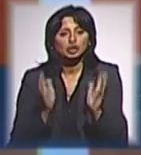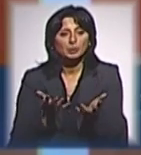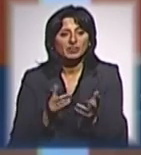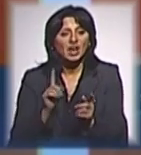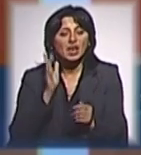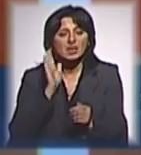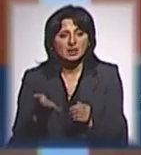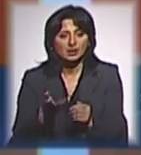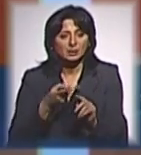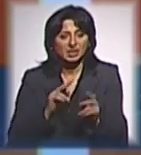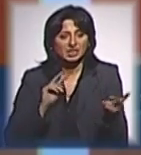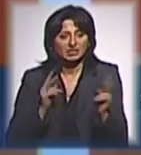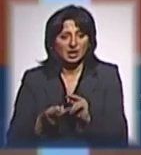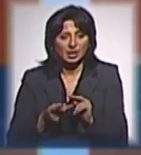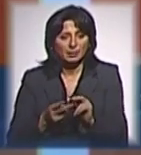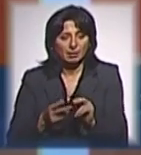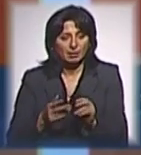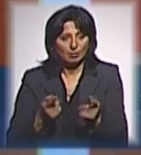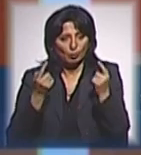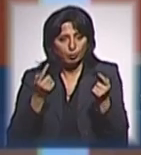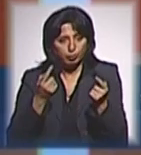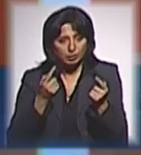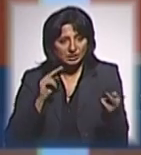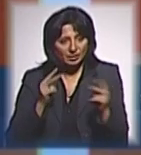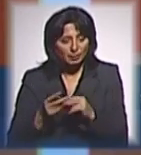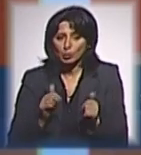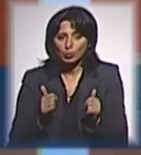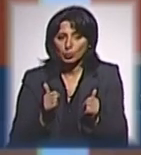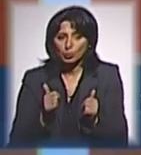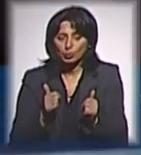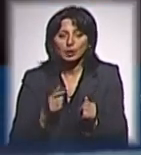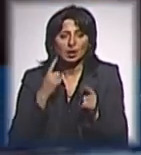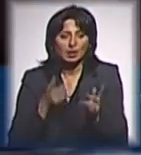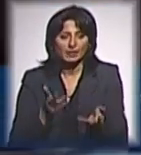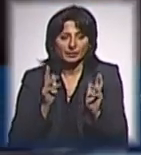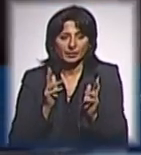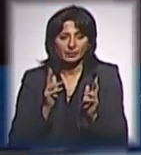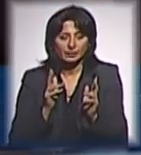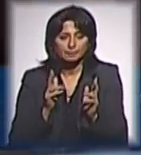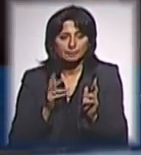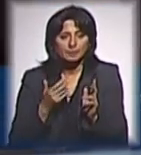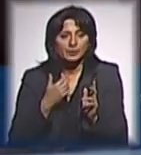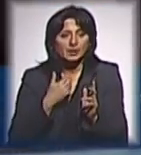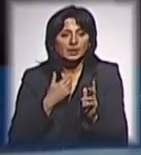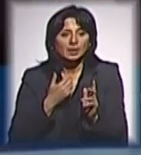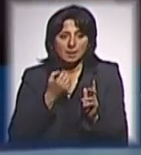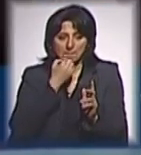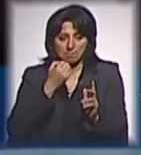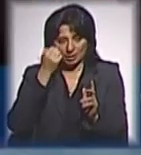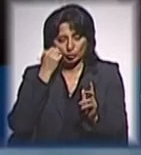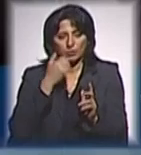შემთხვევაში რა იქნება აი ეს ცვლილებები? რამდენად მასშტაბური იქნება ეს ცვლილებები? ესმის. ეგა გადაუჭერბებლად მინდა გითხრა, რომ